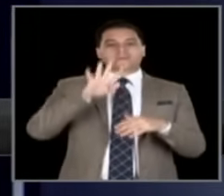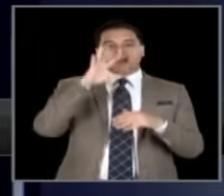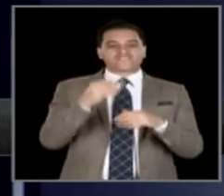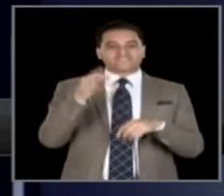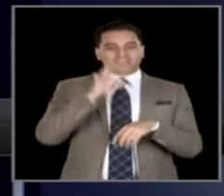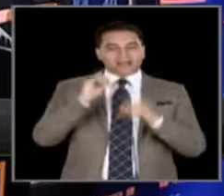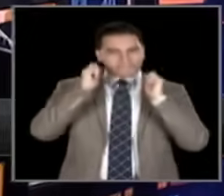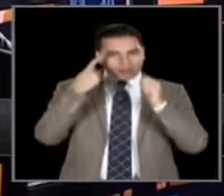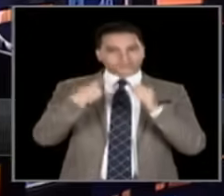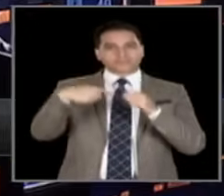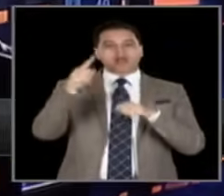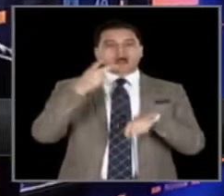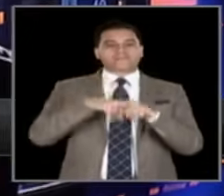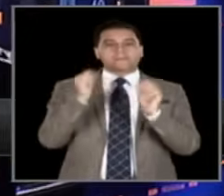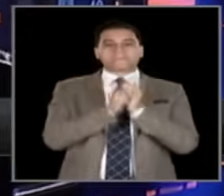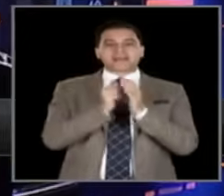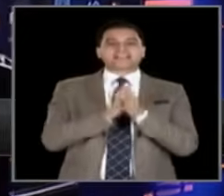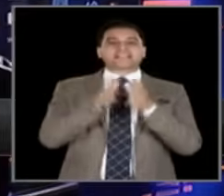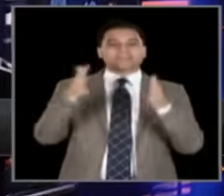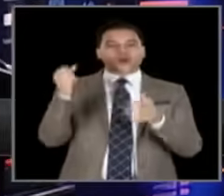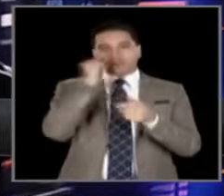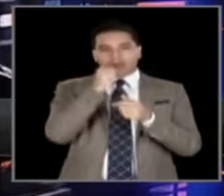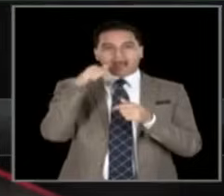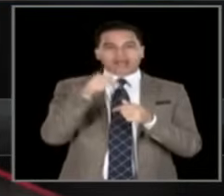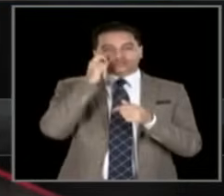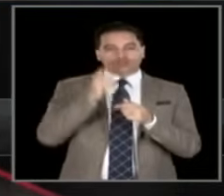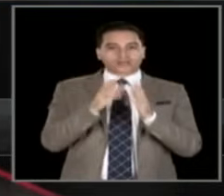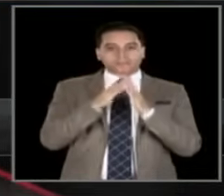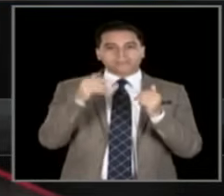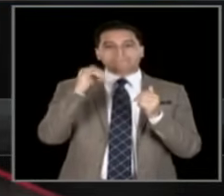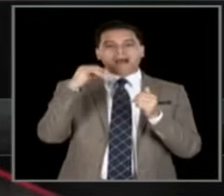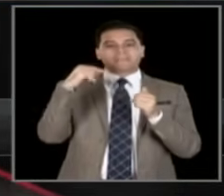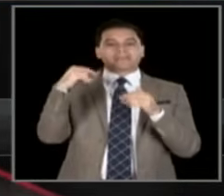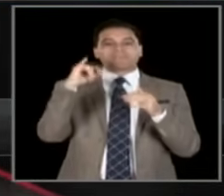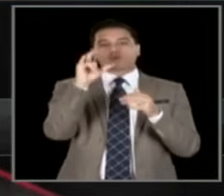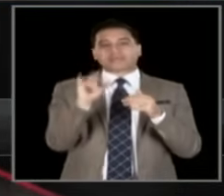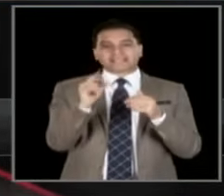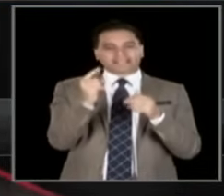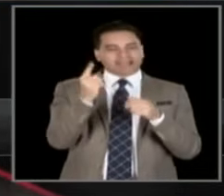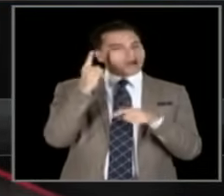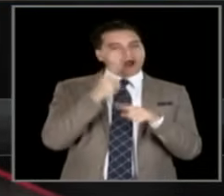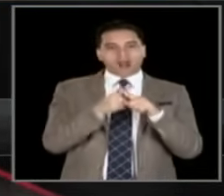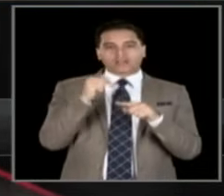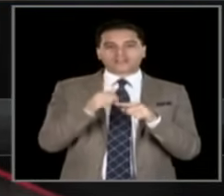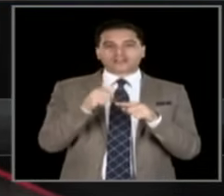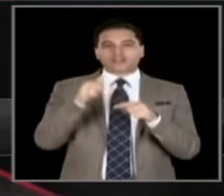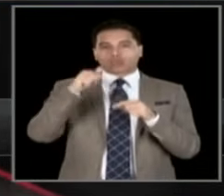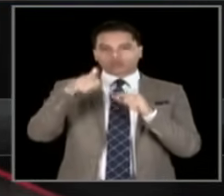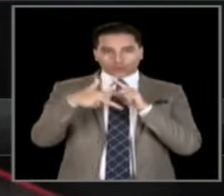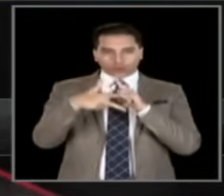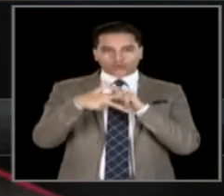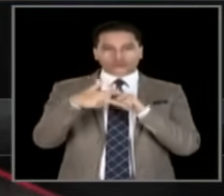فما صح بيت كبير يا اغنيه المترب مصري معاصر فمن هو محمد منير غلط ما هو ثلث العدد